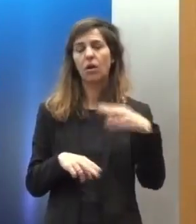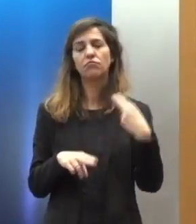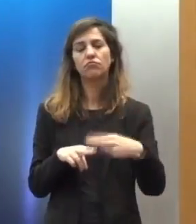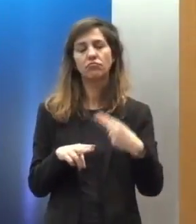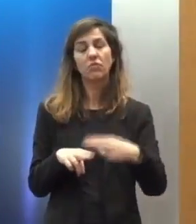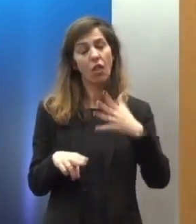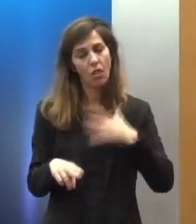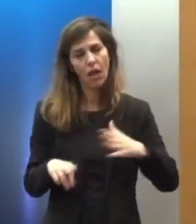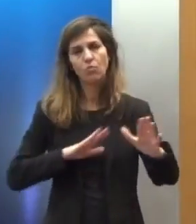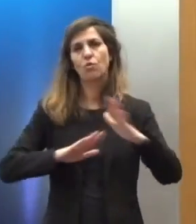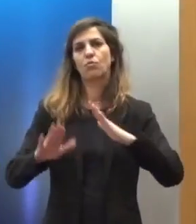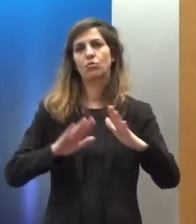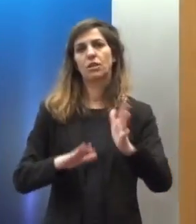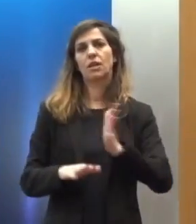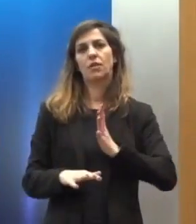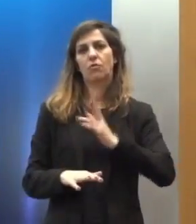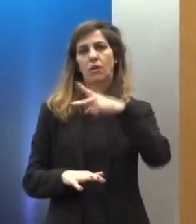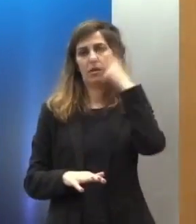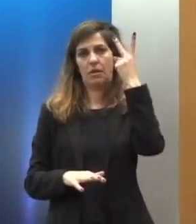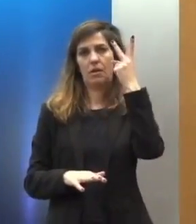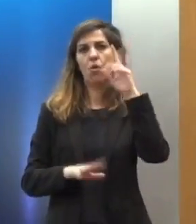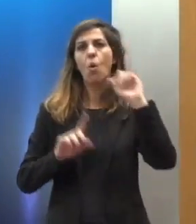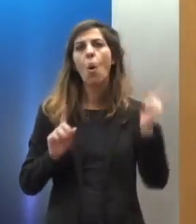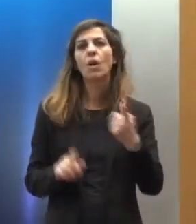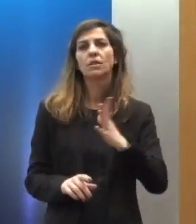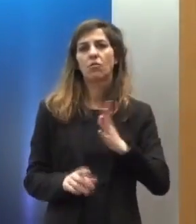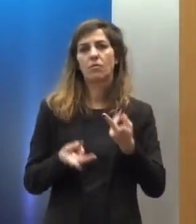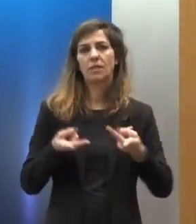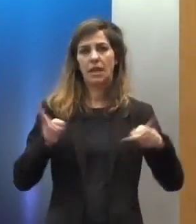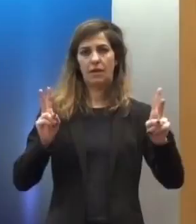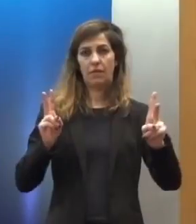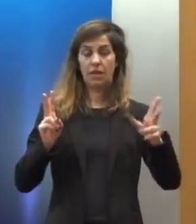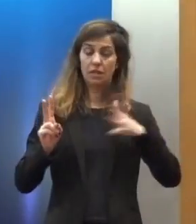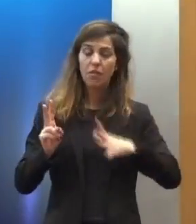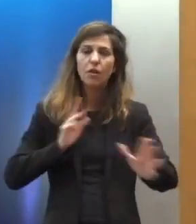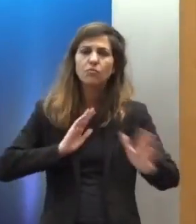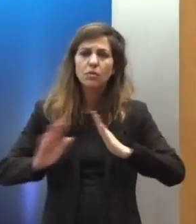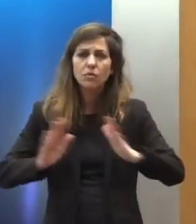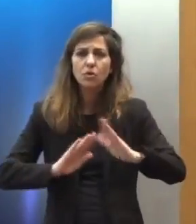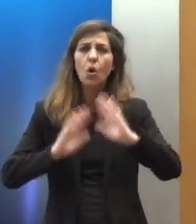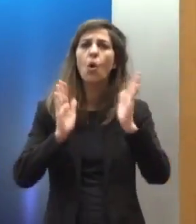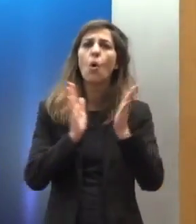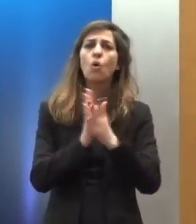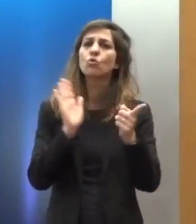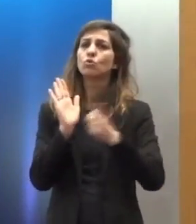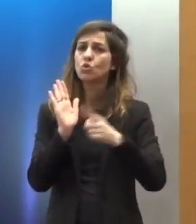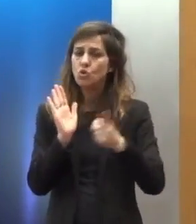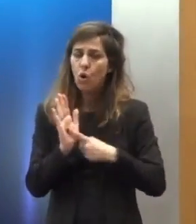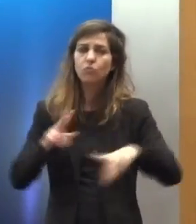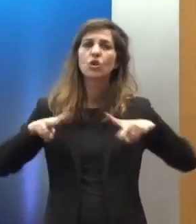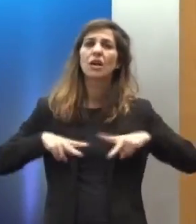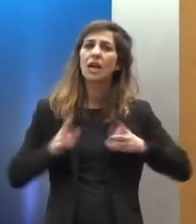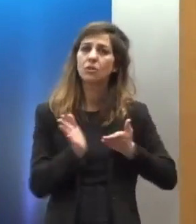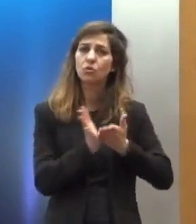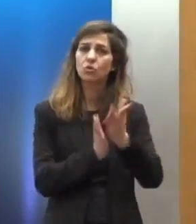ανθρωπίνων δικαιωμάτων και των θεμελιωδών ελευθεριών, στη διαφύλαξη των δημοκρατικών θεσμών και στη λειτουργία του κράτους δικαίου.